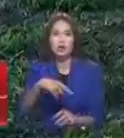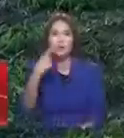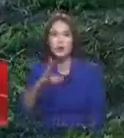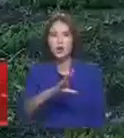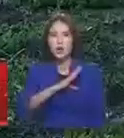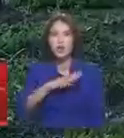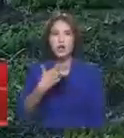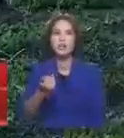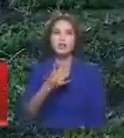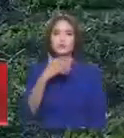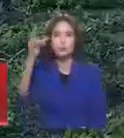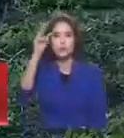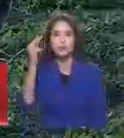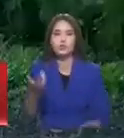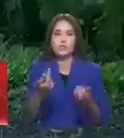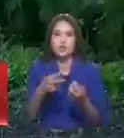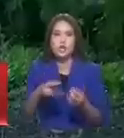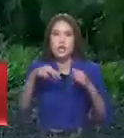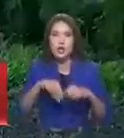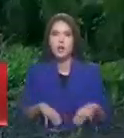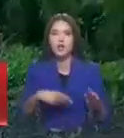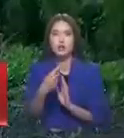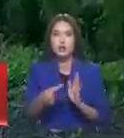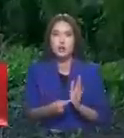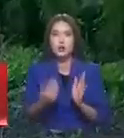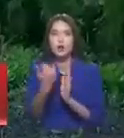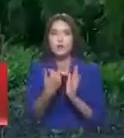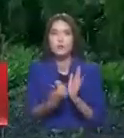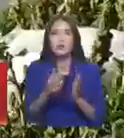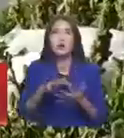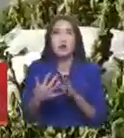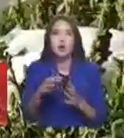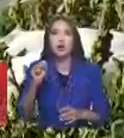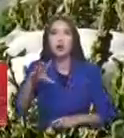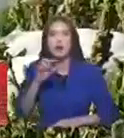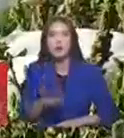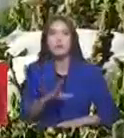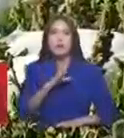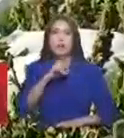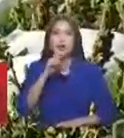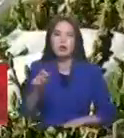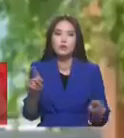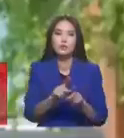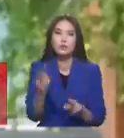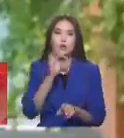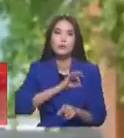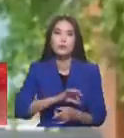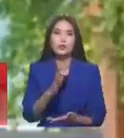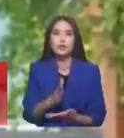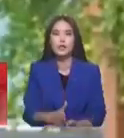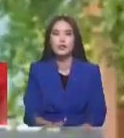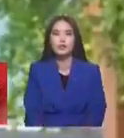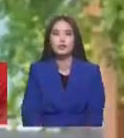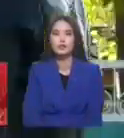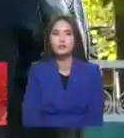малых хозяйств на селе. Для решения этого вопроса действует программа «Аула Манаты», и заградовцы ею тоже пользуются. У нас было